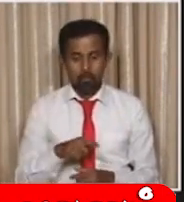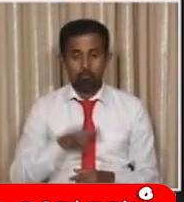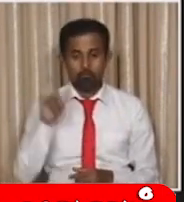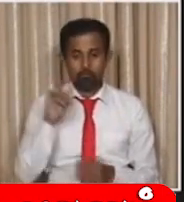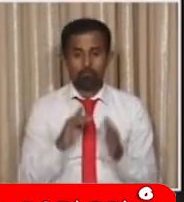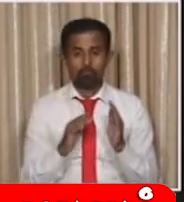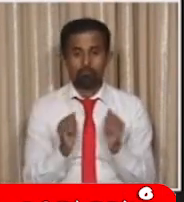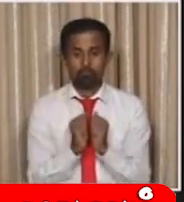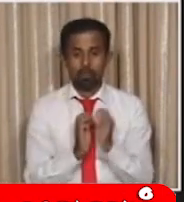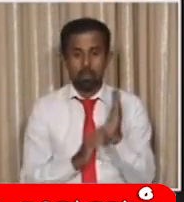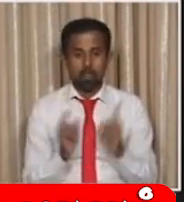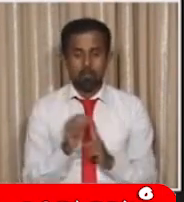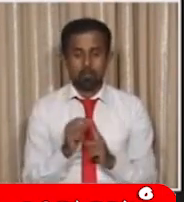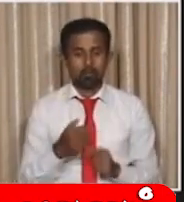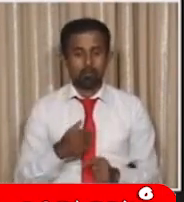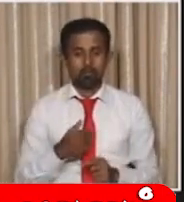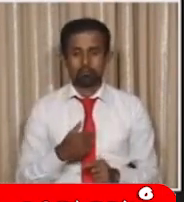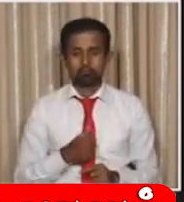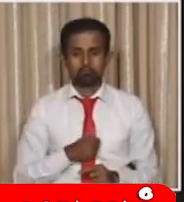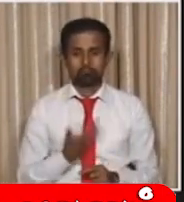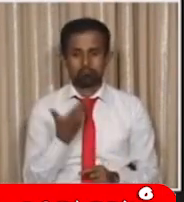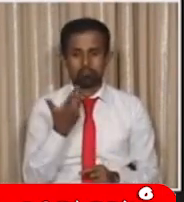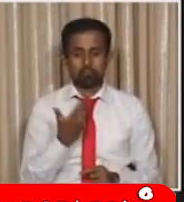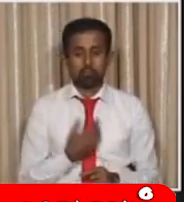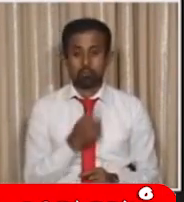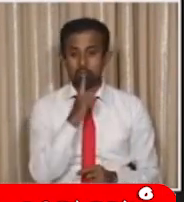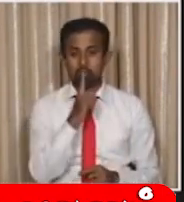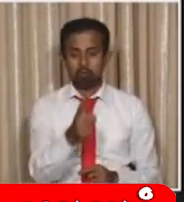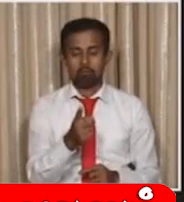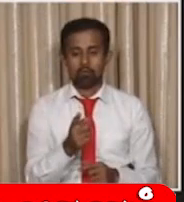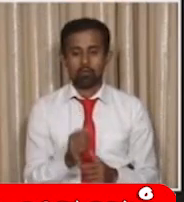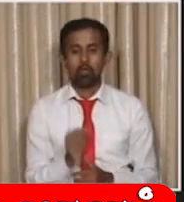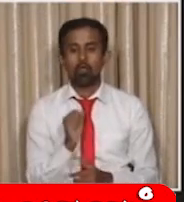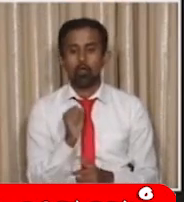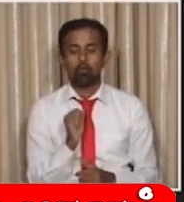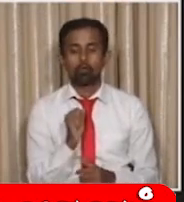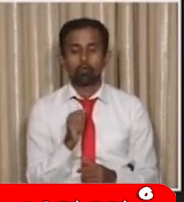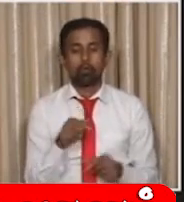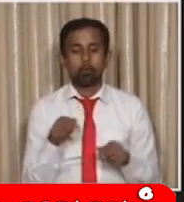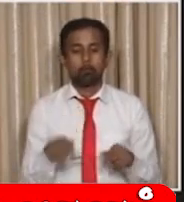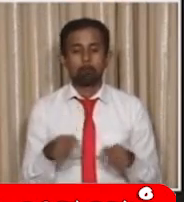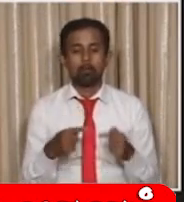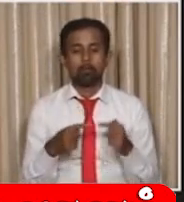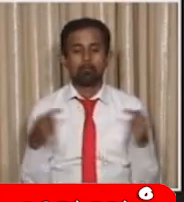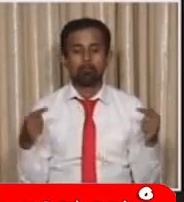கண்டனத்தை தெரிவித்திருக்கிறார். என்ன அடிப்படையில் இந்த கண்டனம்